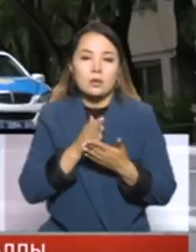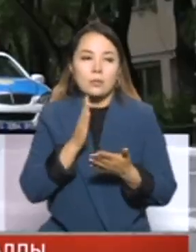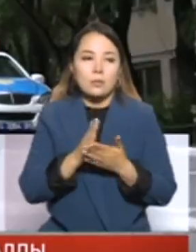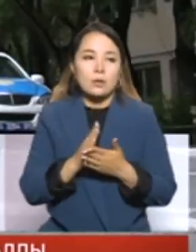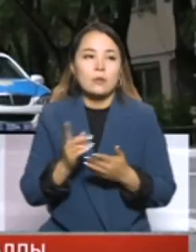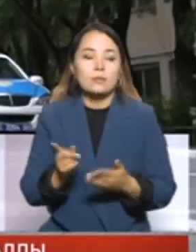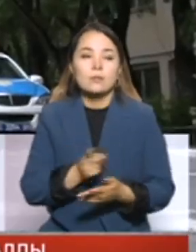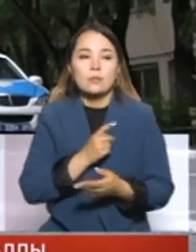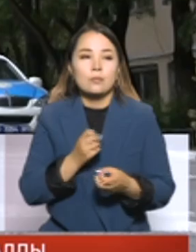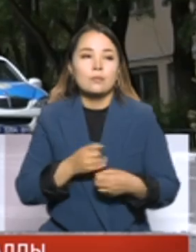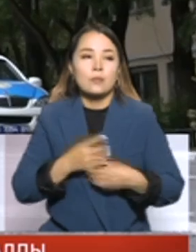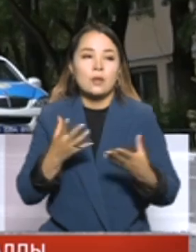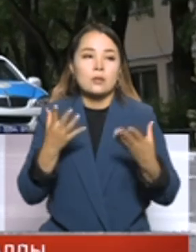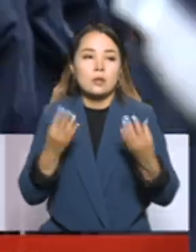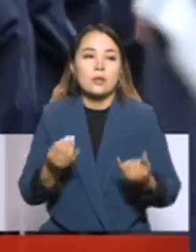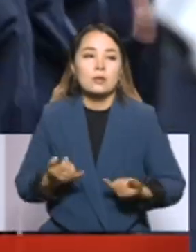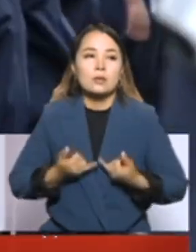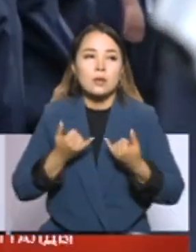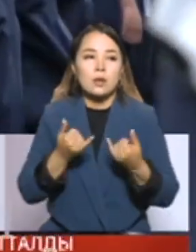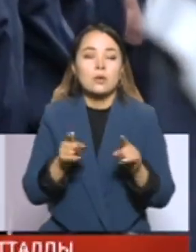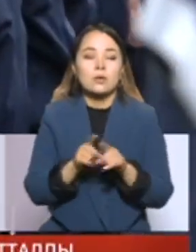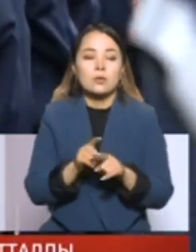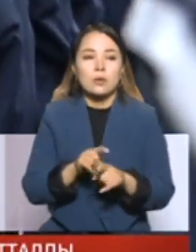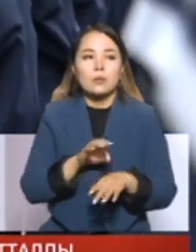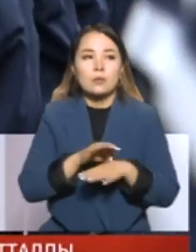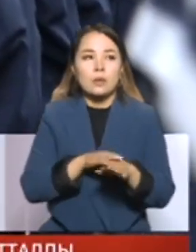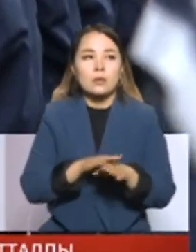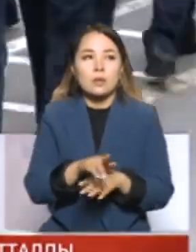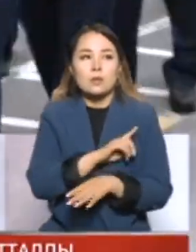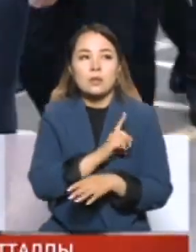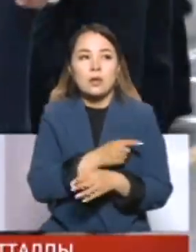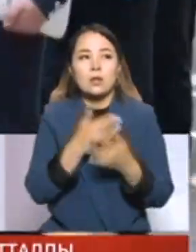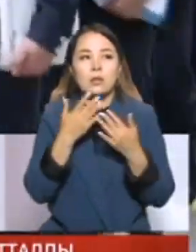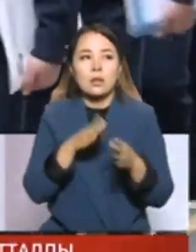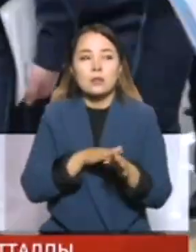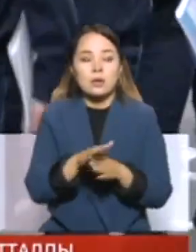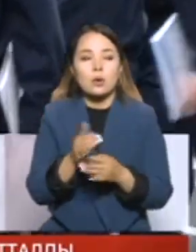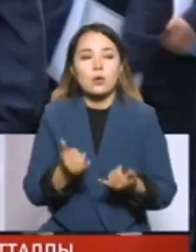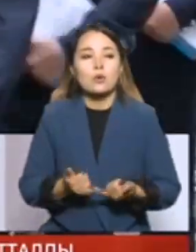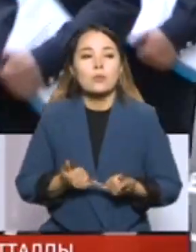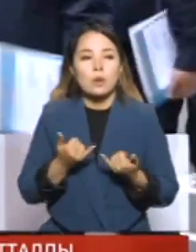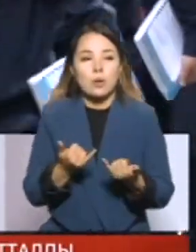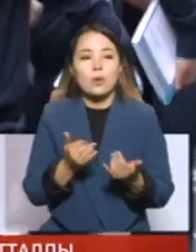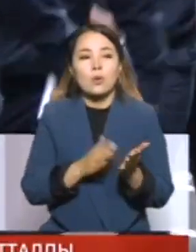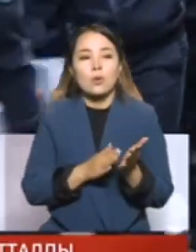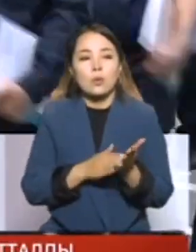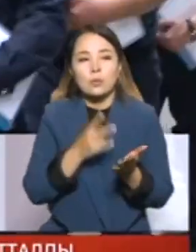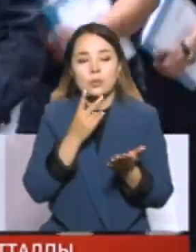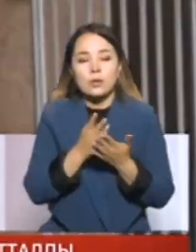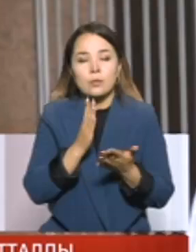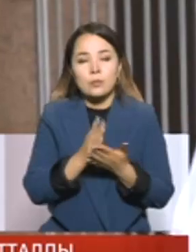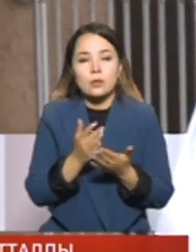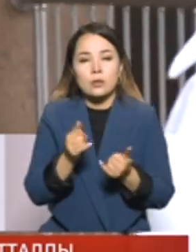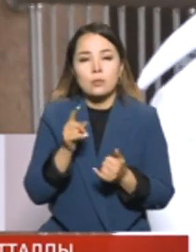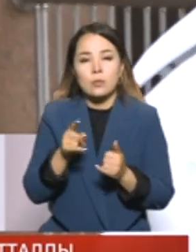кәсіби мерекесі қарсаңында асқан қырағылық пен табандылықты талап ететін қызмет иелеріне құрмет қошемет көрсетілді. Ел